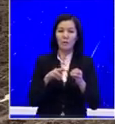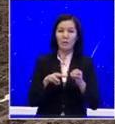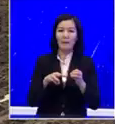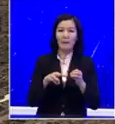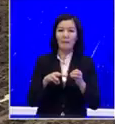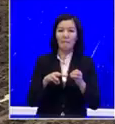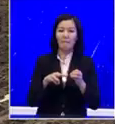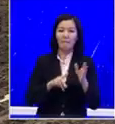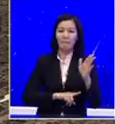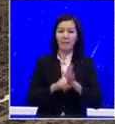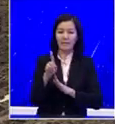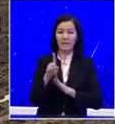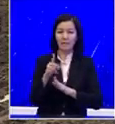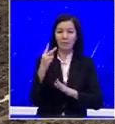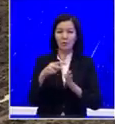ашық болатын болса,